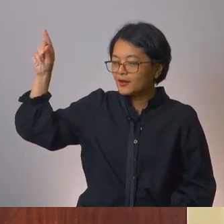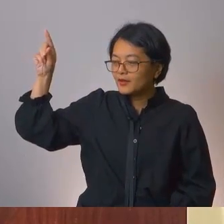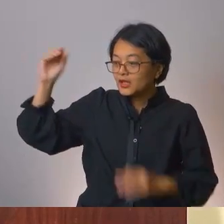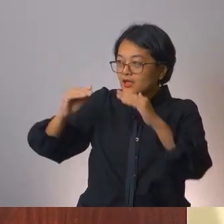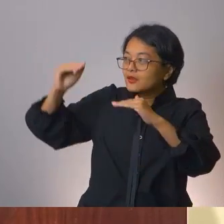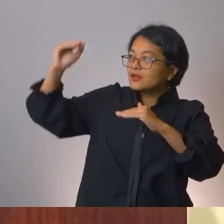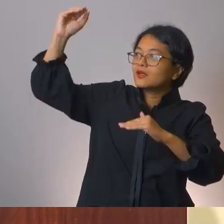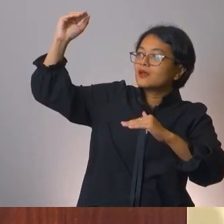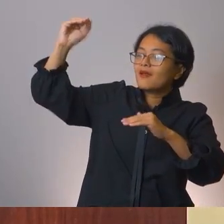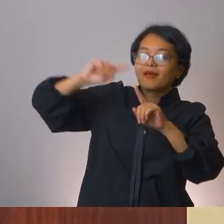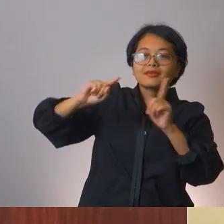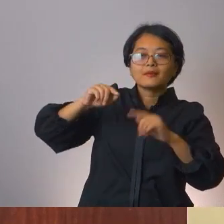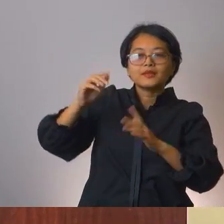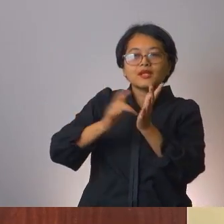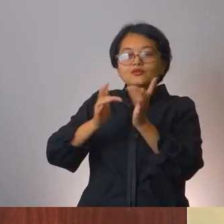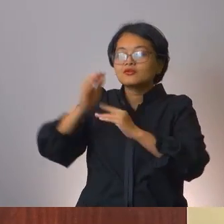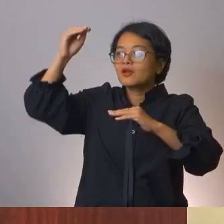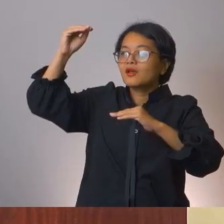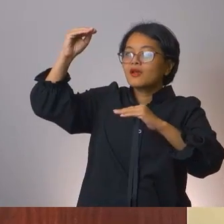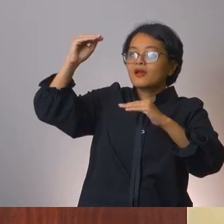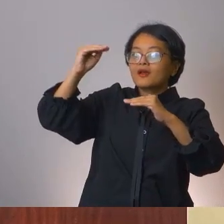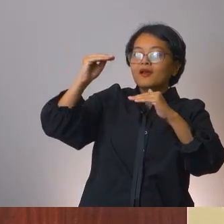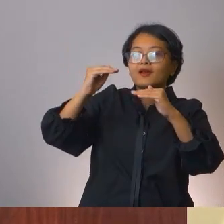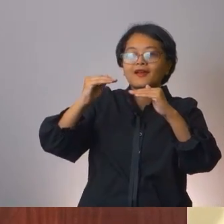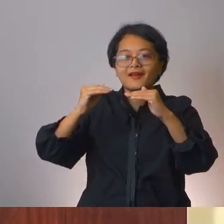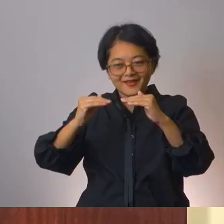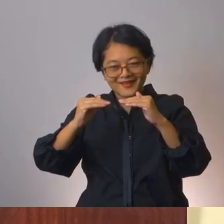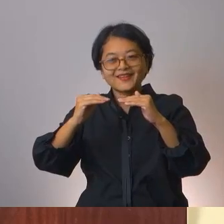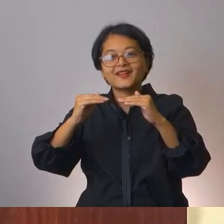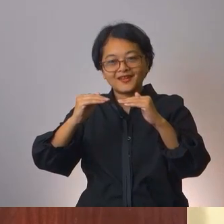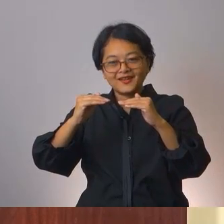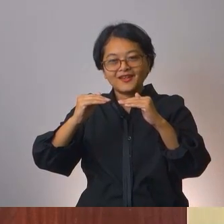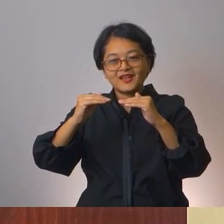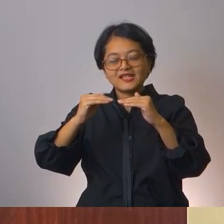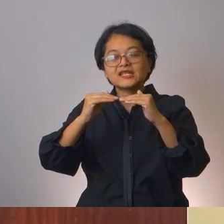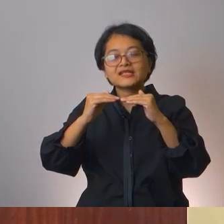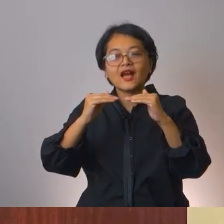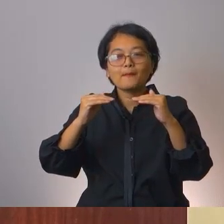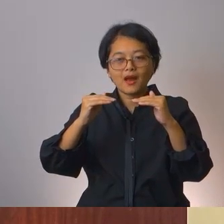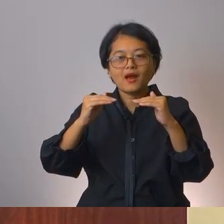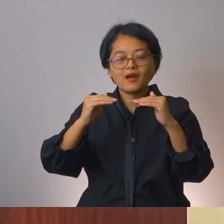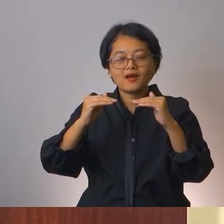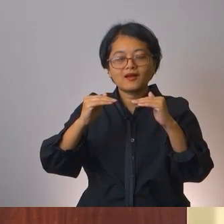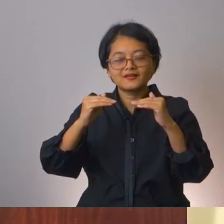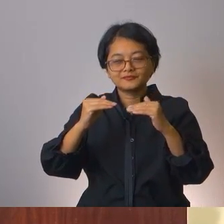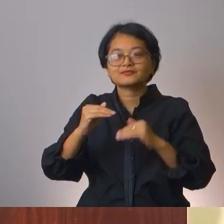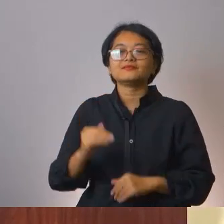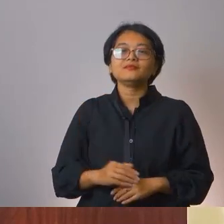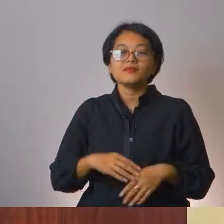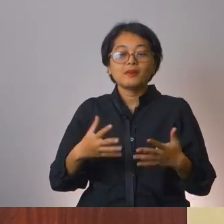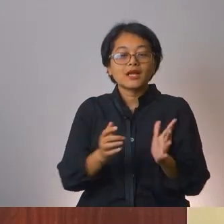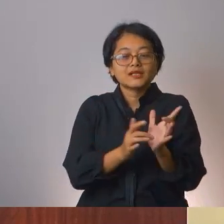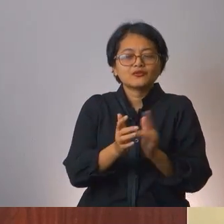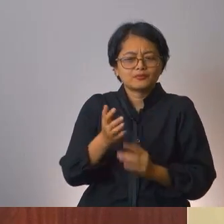dan juga ia mati bagi mereka. Status sebagai sahabat itu adalah anugerah yang